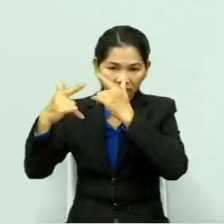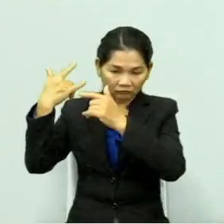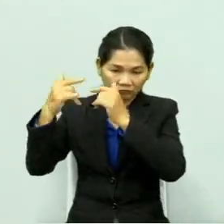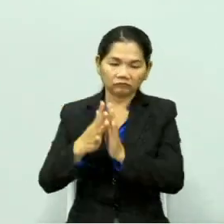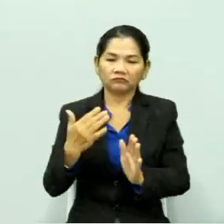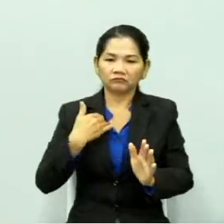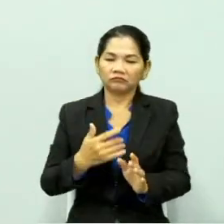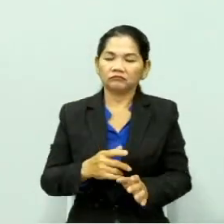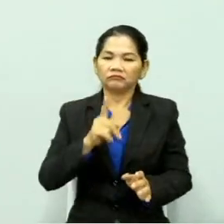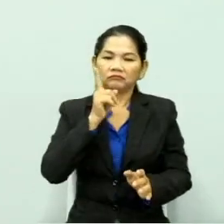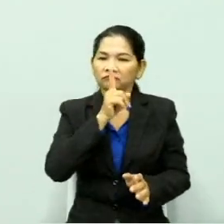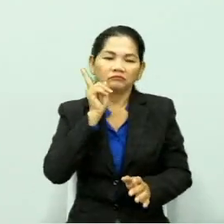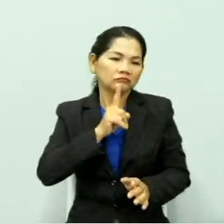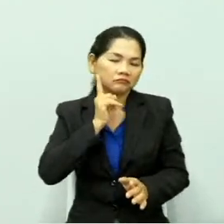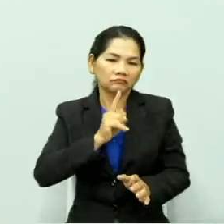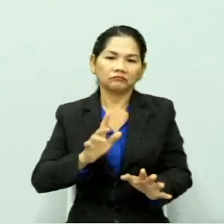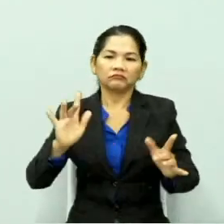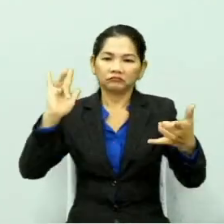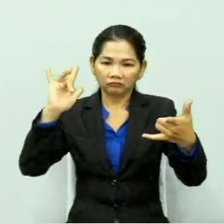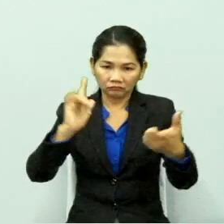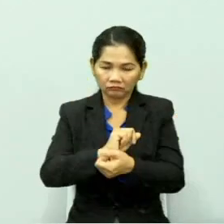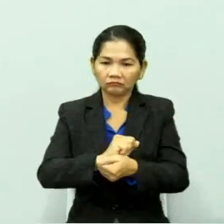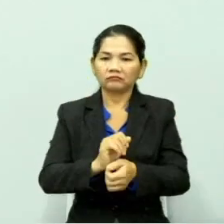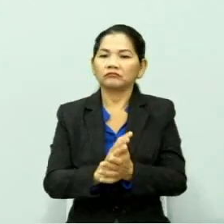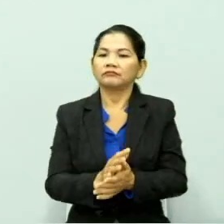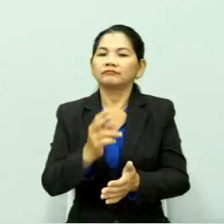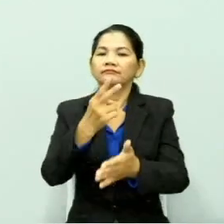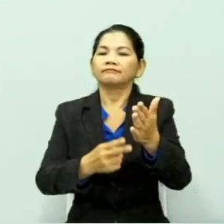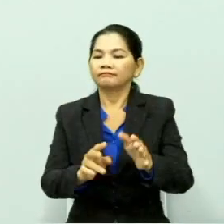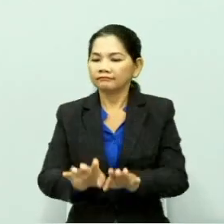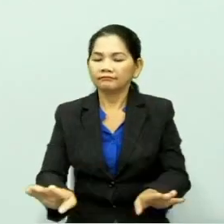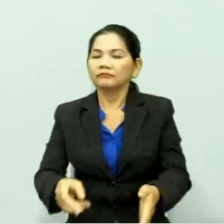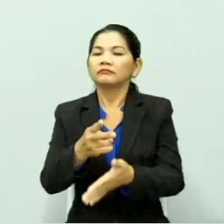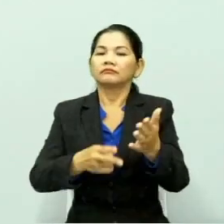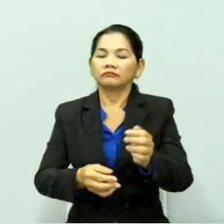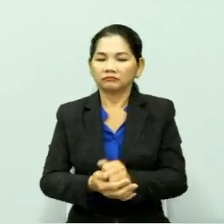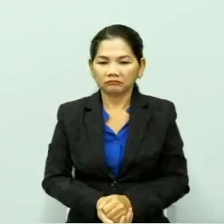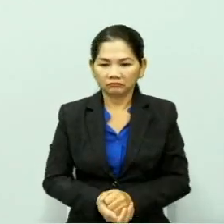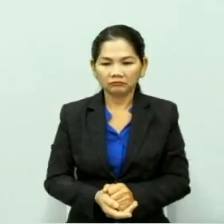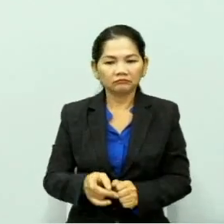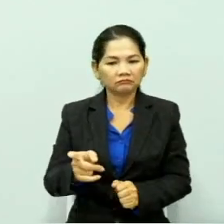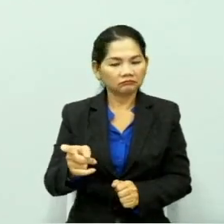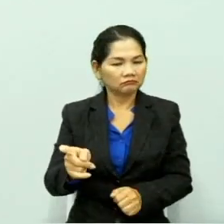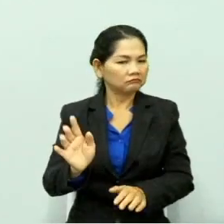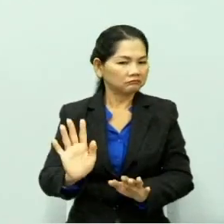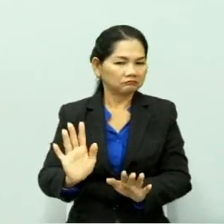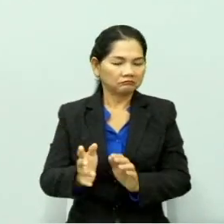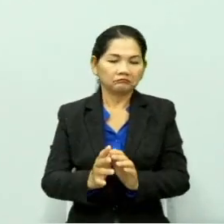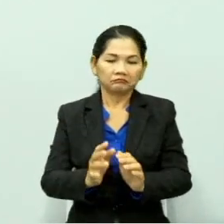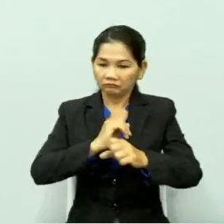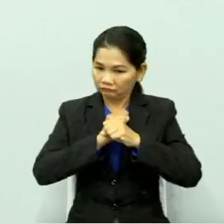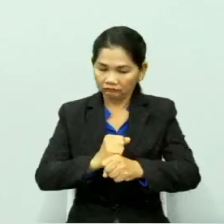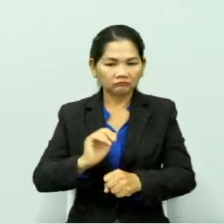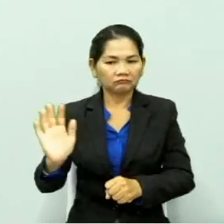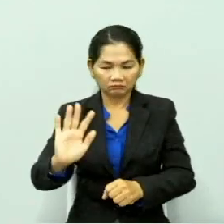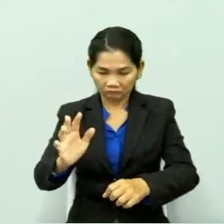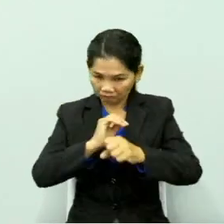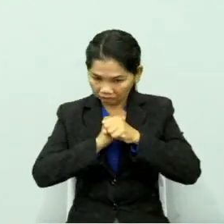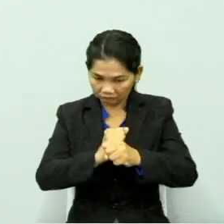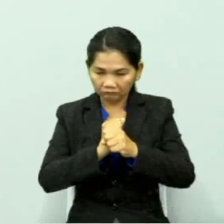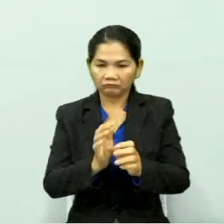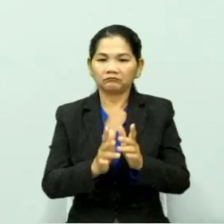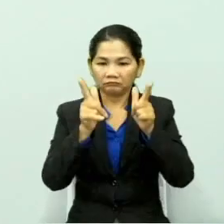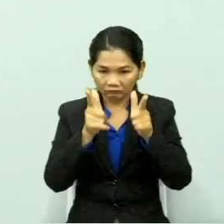tham miên chôn khâu khâu ấy trong từ bẩm plan bẩm plek bẩm plan nhất thế con thua mặt thế có chả cứ dân trâu tái cà pê chả cà pê